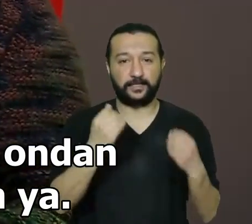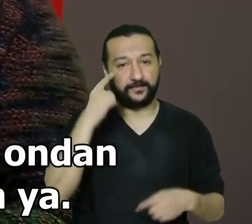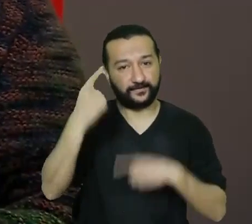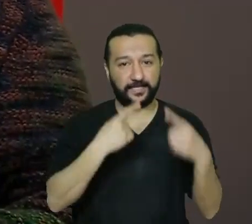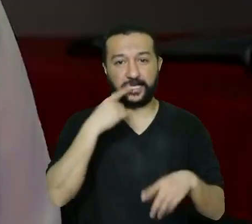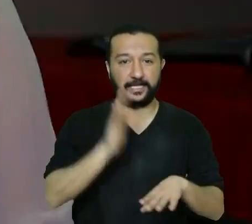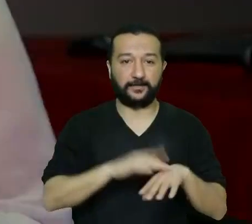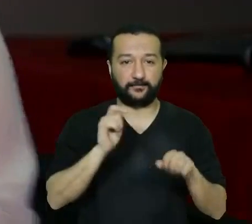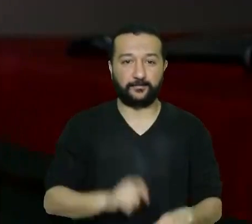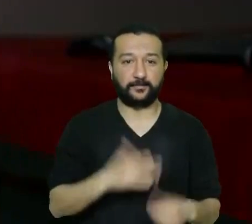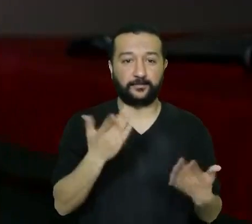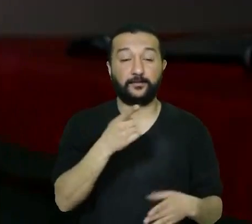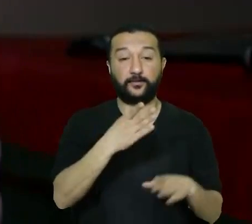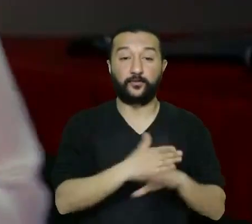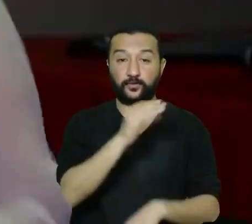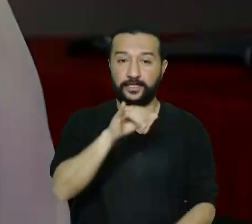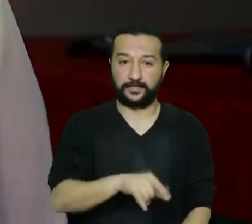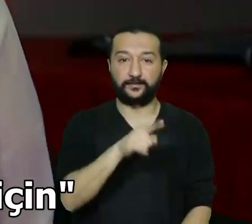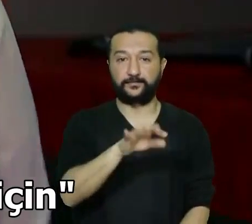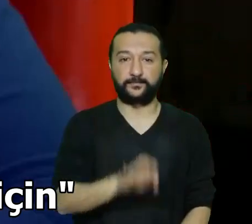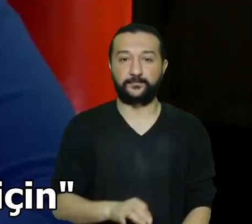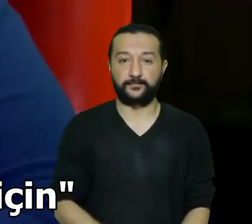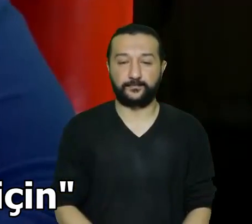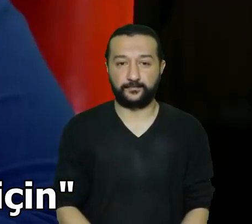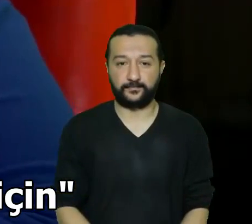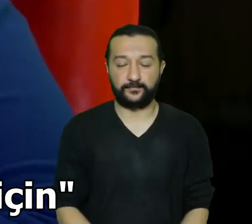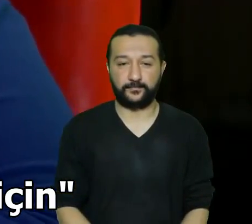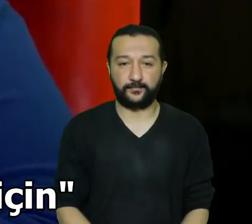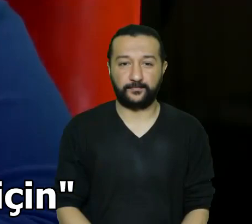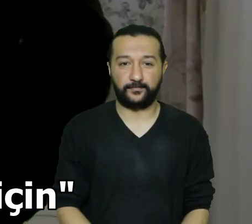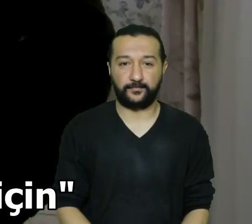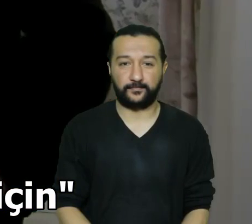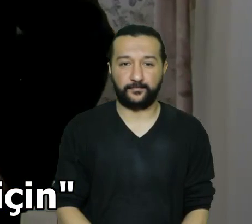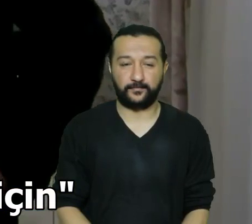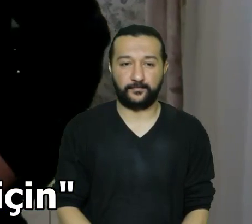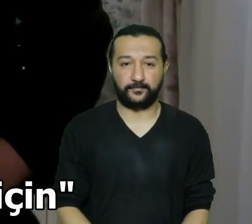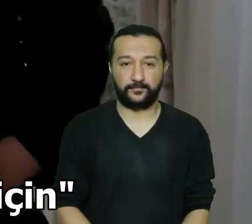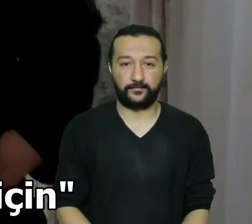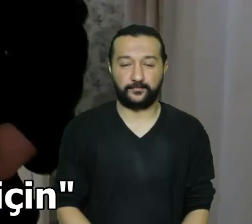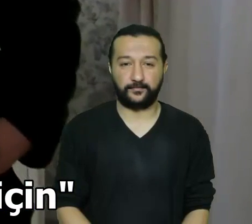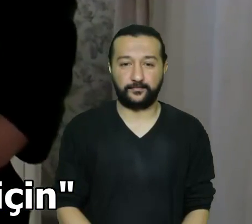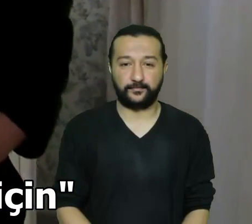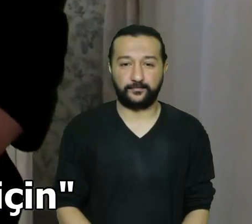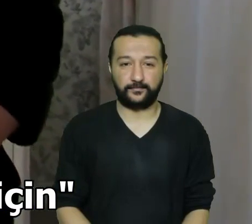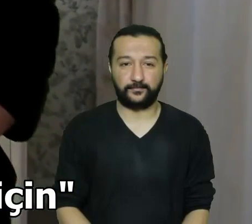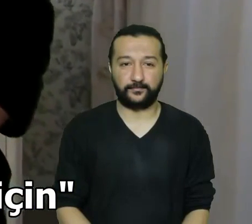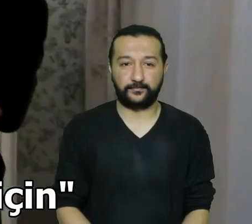yorum yapalım da. Ne doğru, çok haklısın, çok haklısın. Beni şadet,